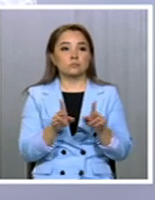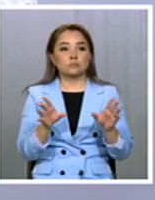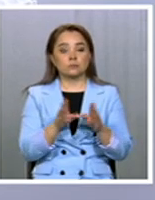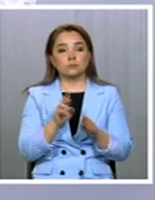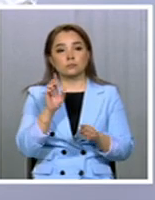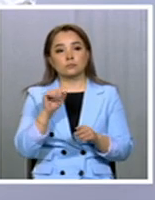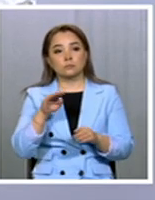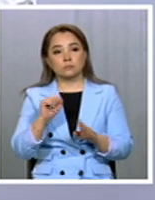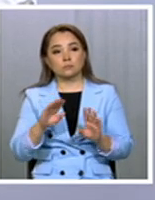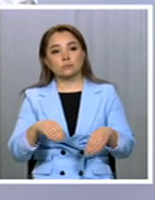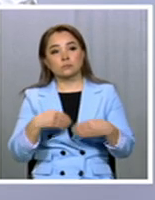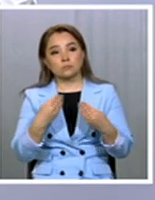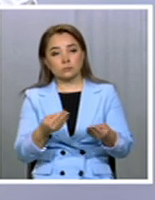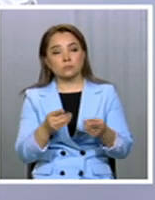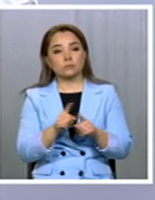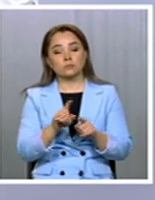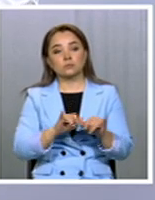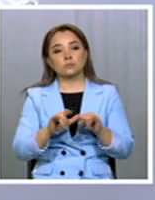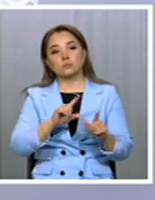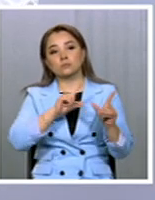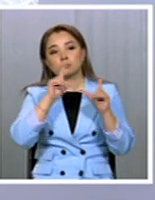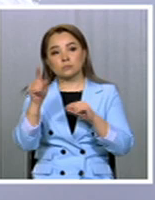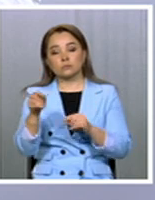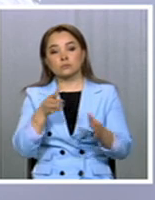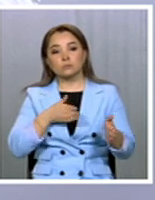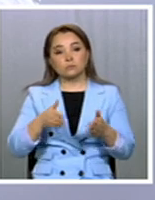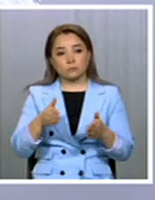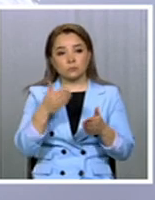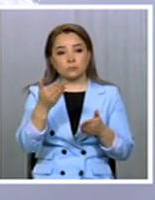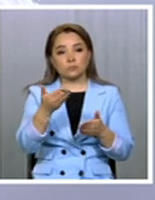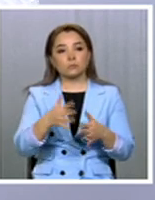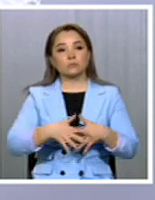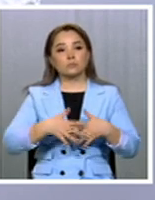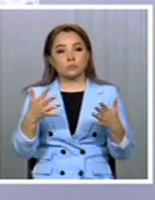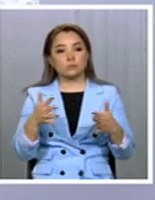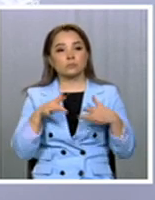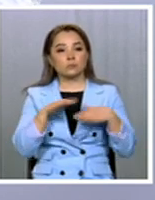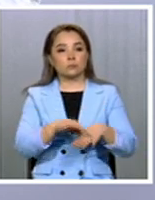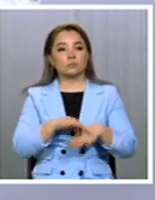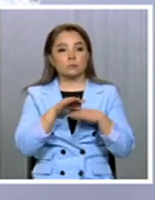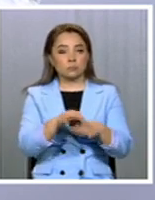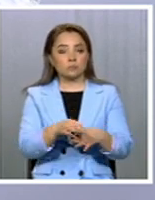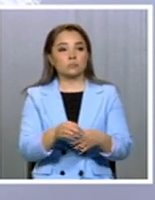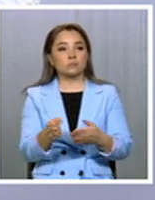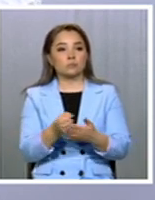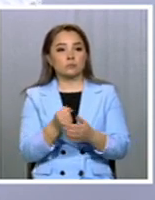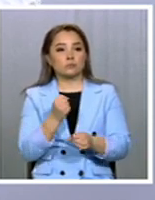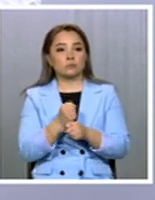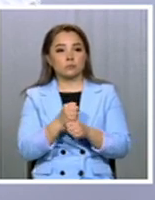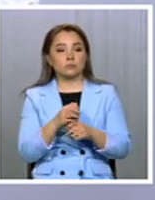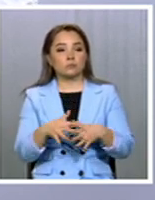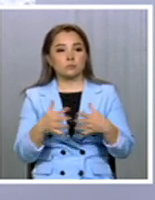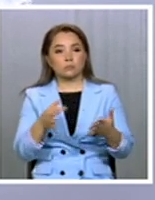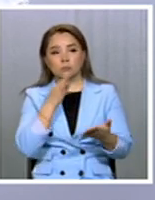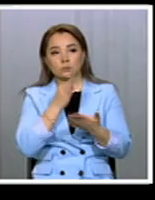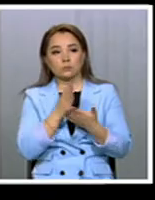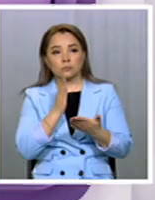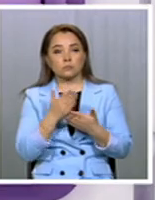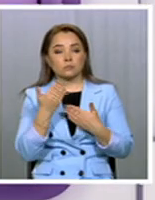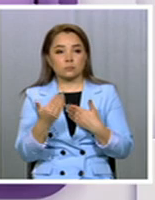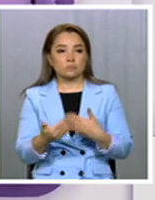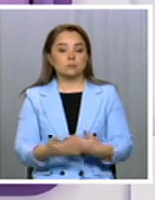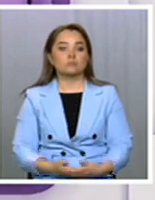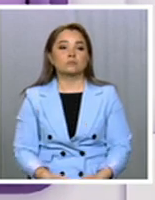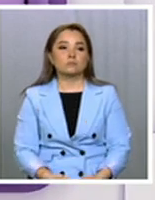беру алыс жолға шығарда үлкен бір істі бастарда да беріледі екен.